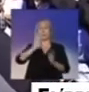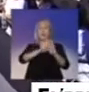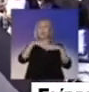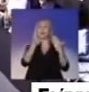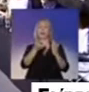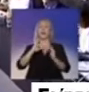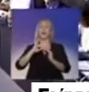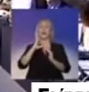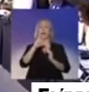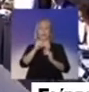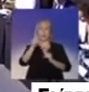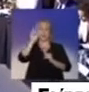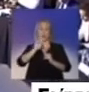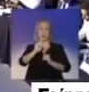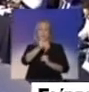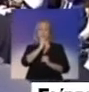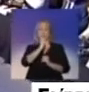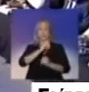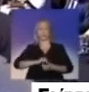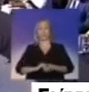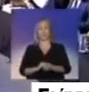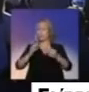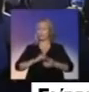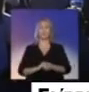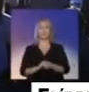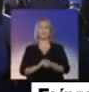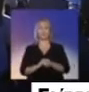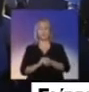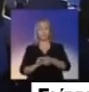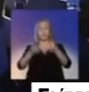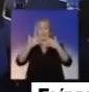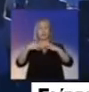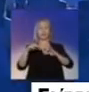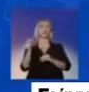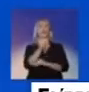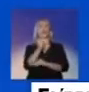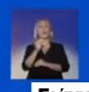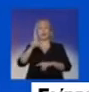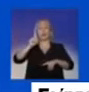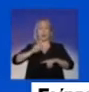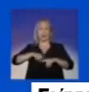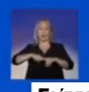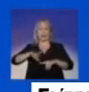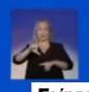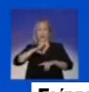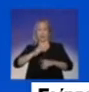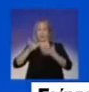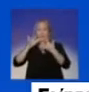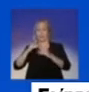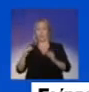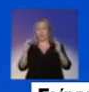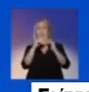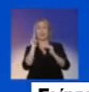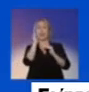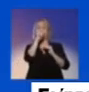βούληση. Υπάρχουν 4 προγράμματα από οποία μπορούμε να μιλήσουμε. Το ΕΣΠΑ το οποίο τρέχει, το